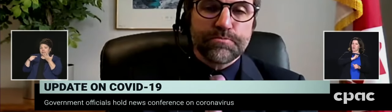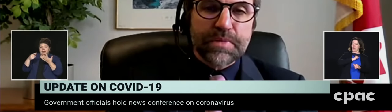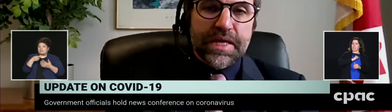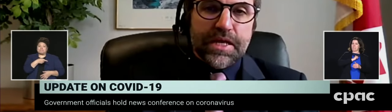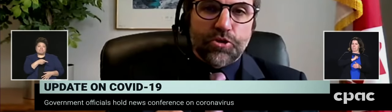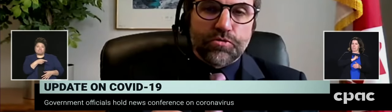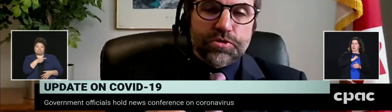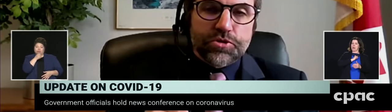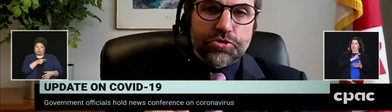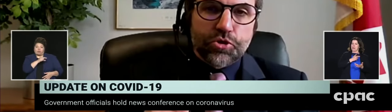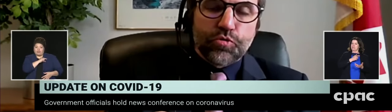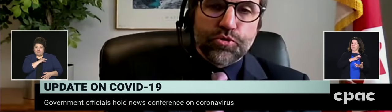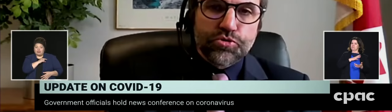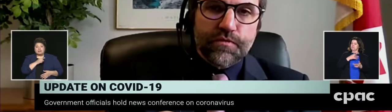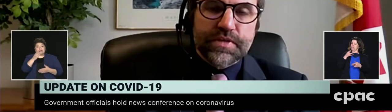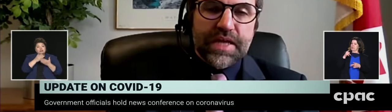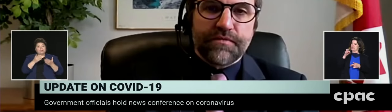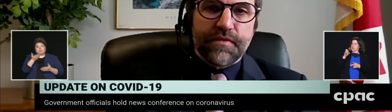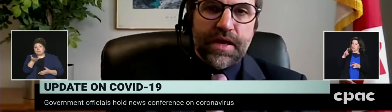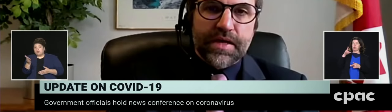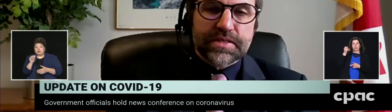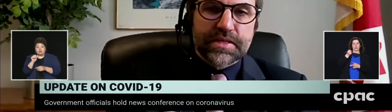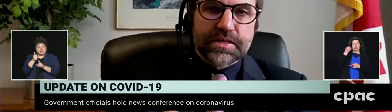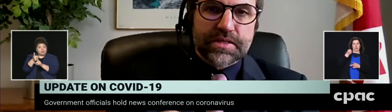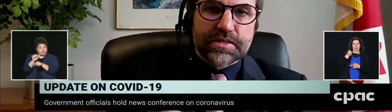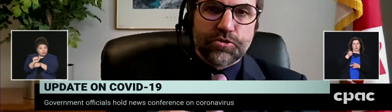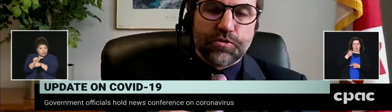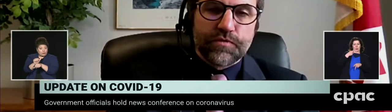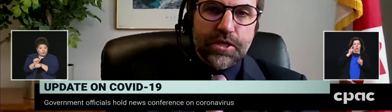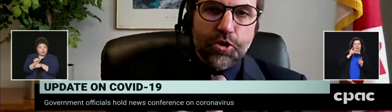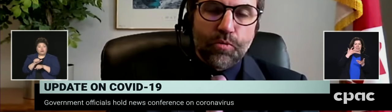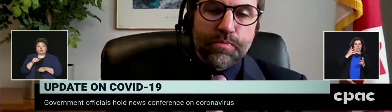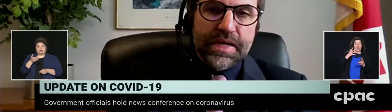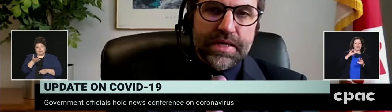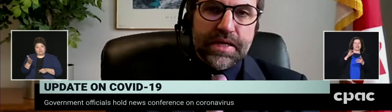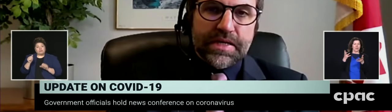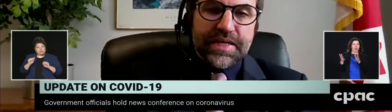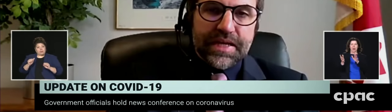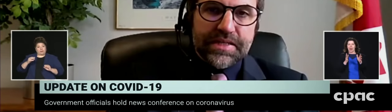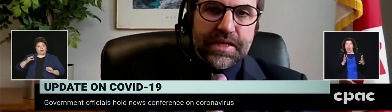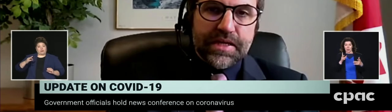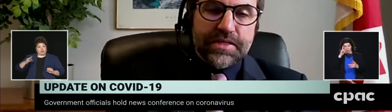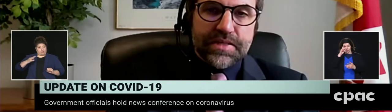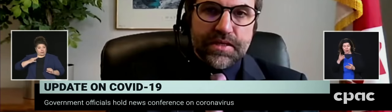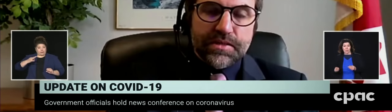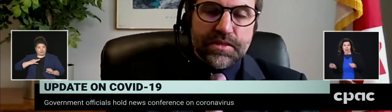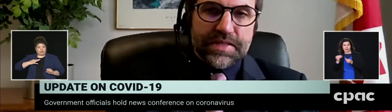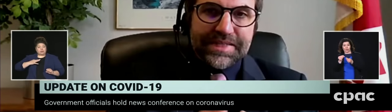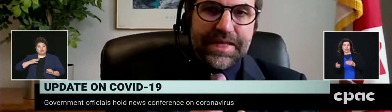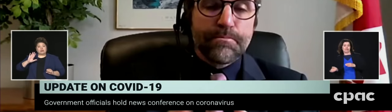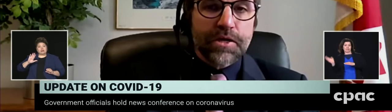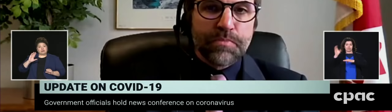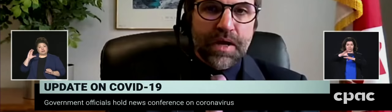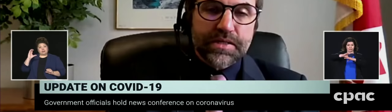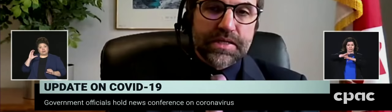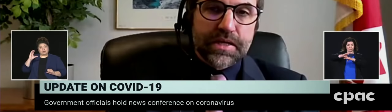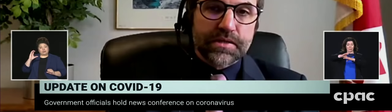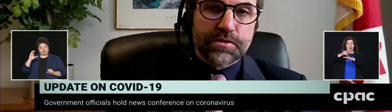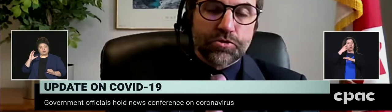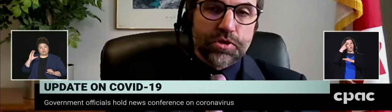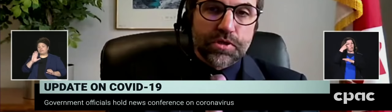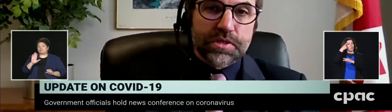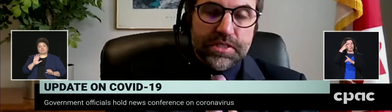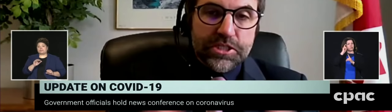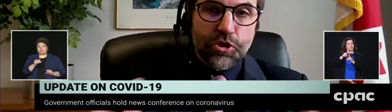'urgence, mais ce que nos mesures visent à faire, c'est de venir combler certains manquements qui